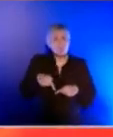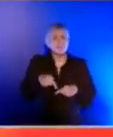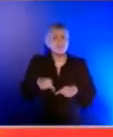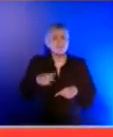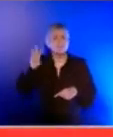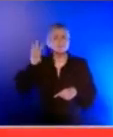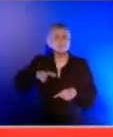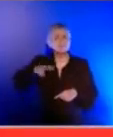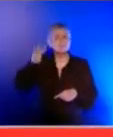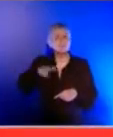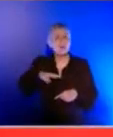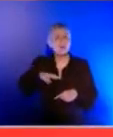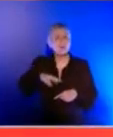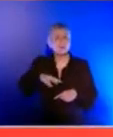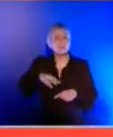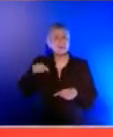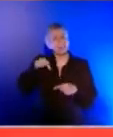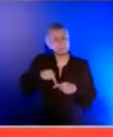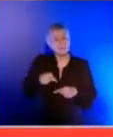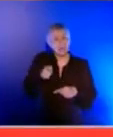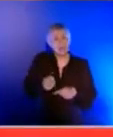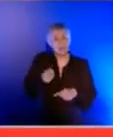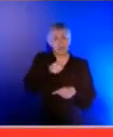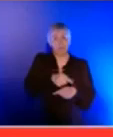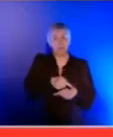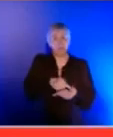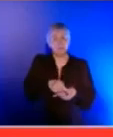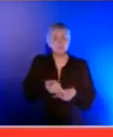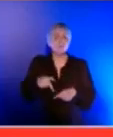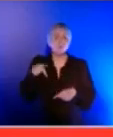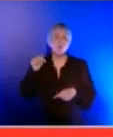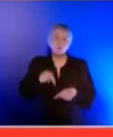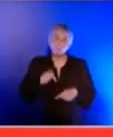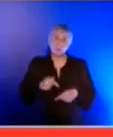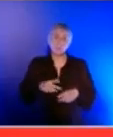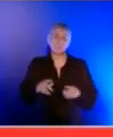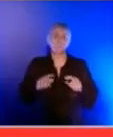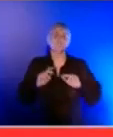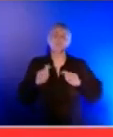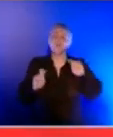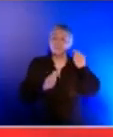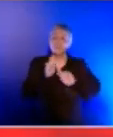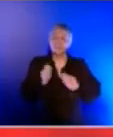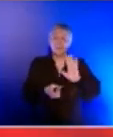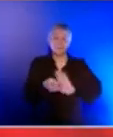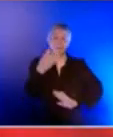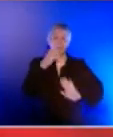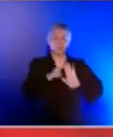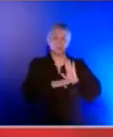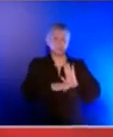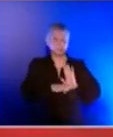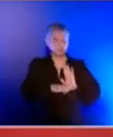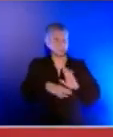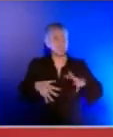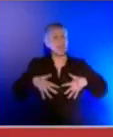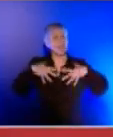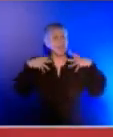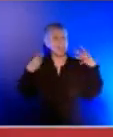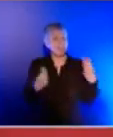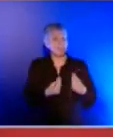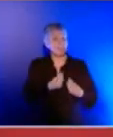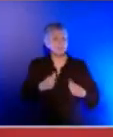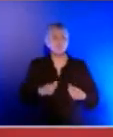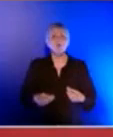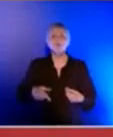μας συνδιάσκεψης. Με αυτές λοιπόν τις σκέψεις θέλω να ευχηθώ καλή επιτυχία στις εργασίες μας, θέλω να ευχηθώ όλοι